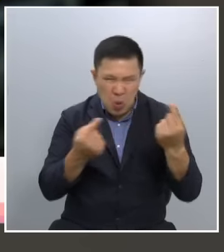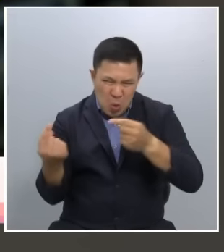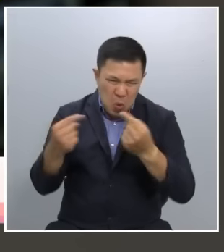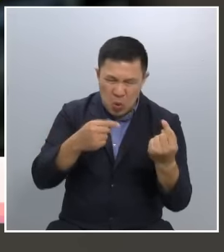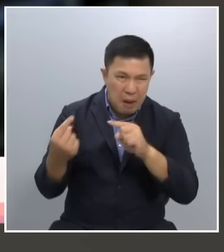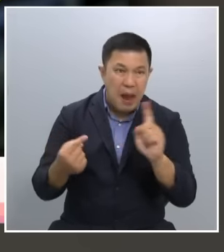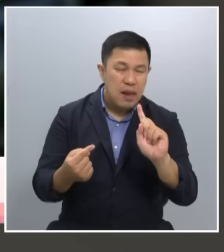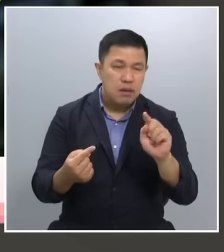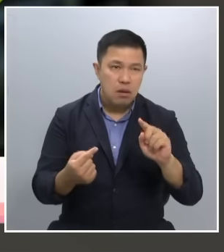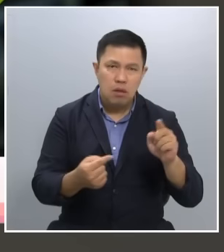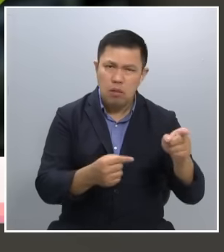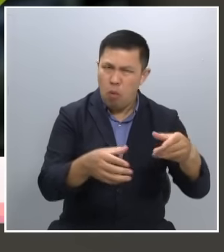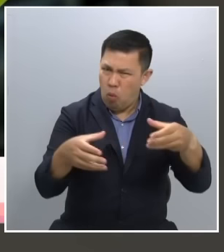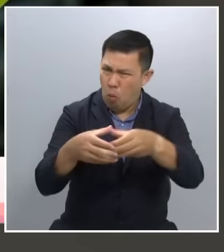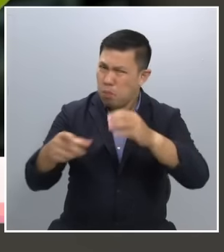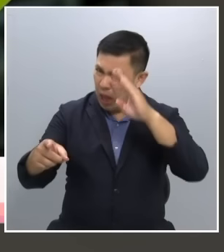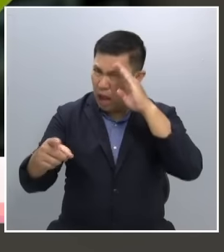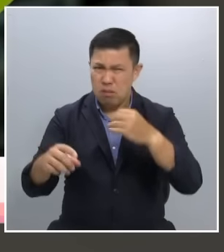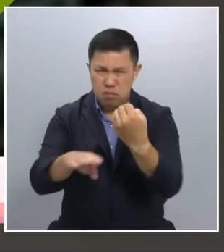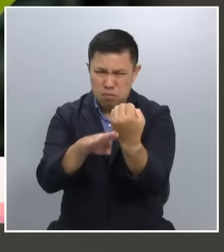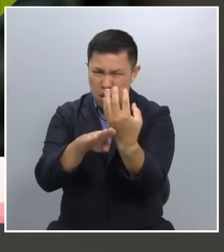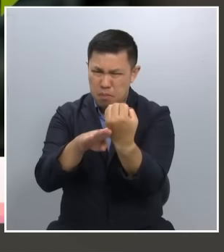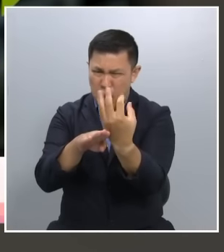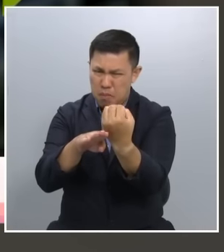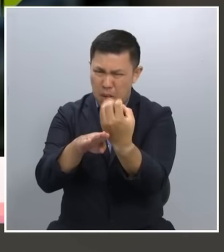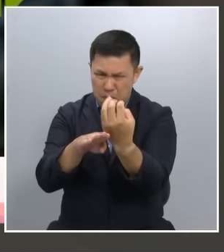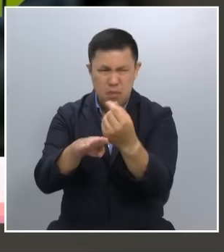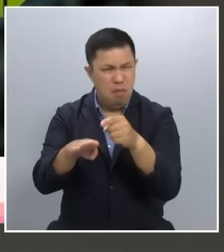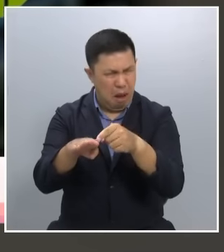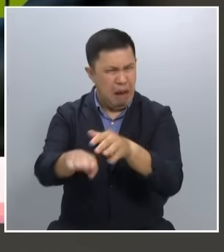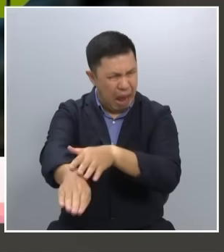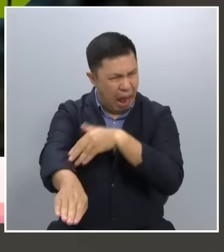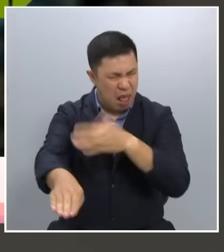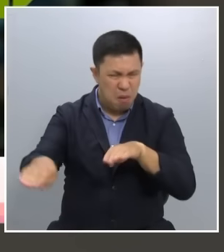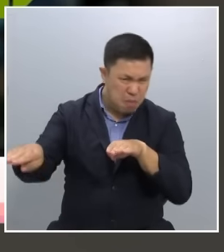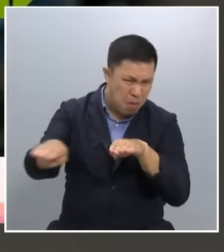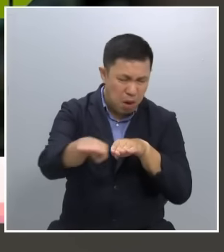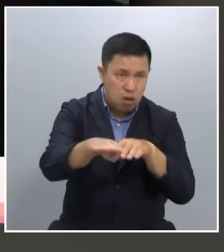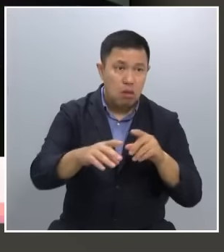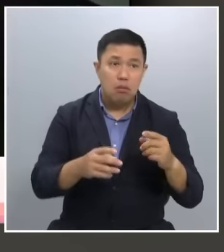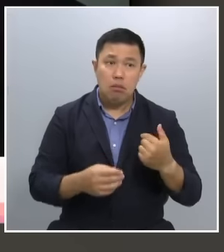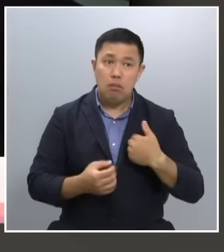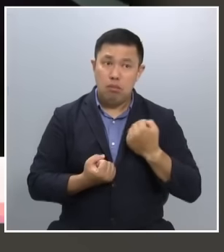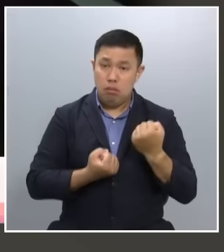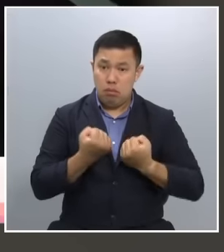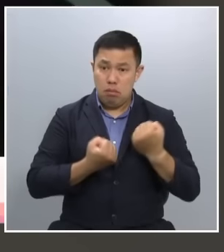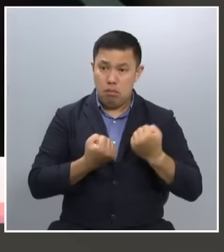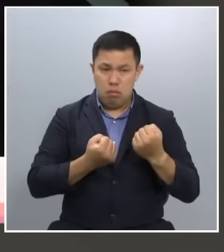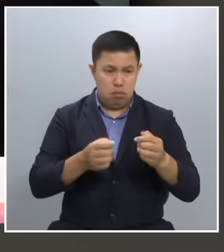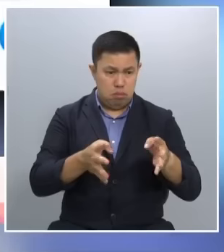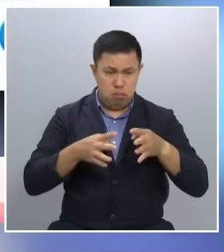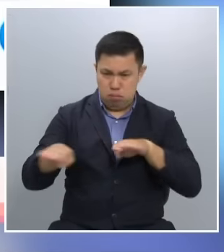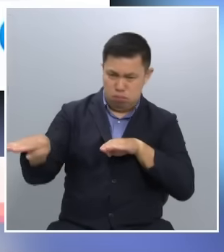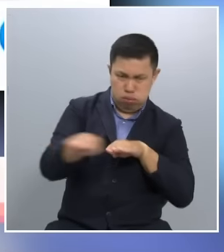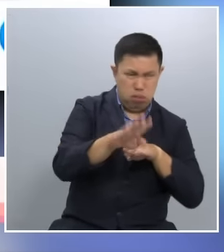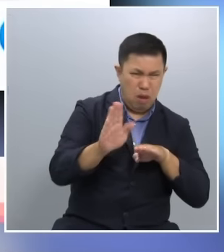ว่าฝั่งทหารเองเนี่ยเปิดไฟเลี้ยวขอทางมาตั้งนานแล้วขณะอีกฝ่ายหนึ่งอ่ะบอกว่ามันก็ไม่ควรจะแทรกเ